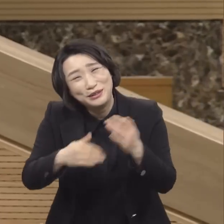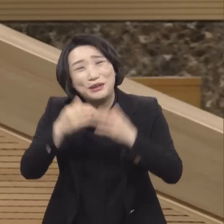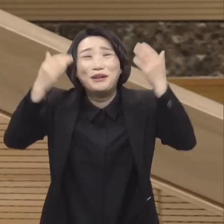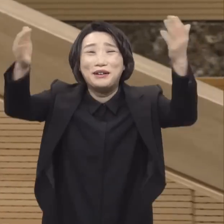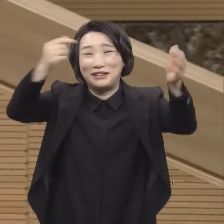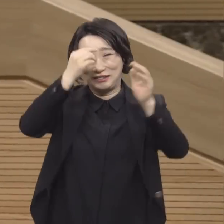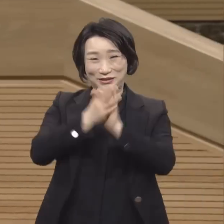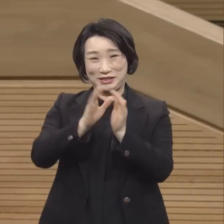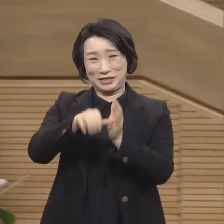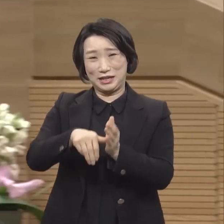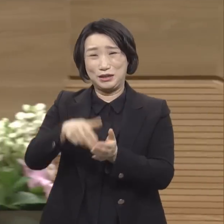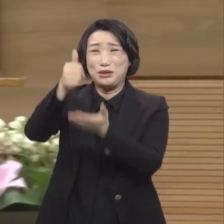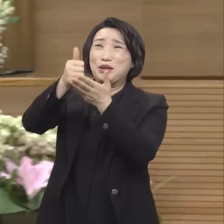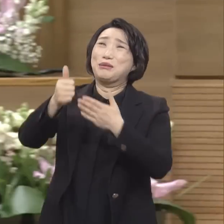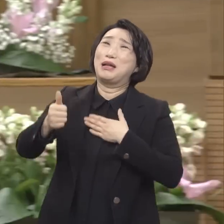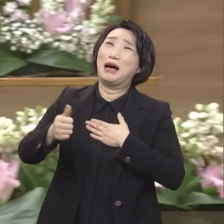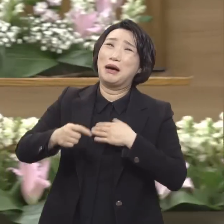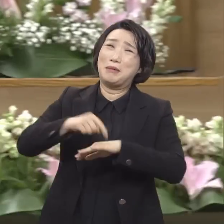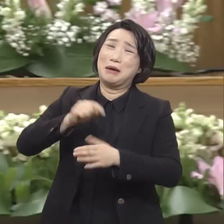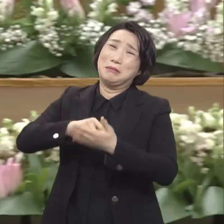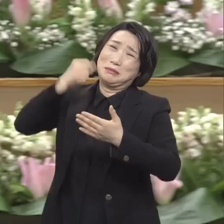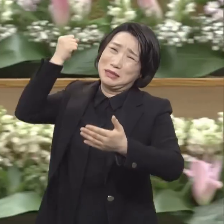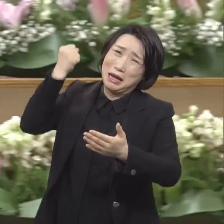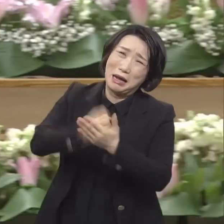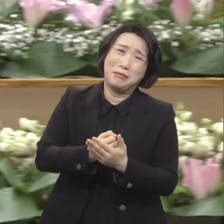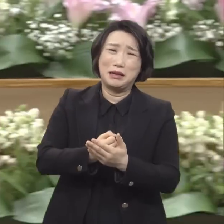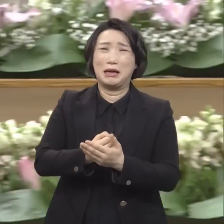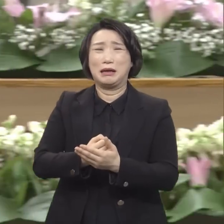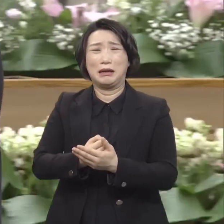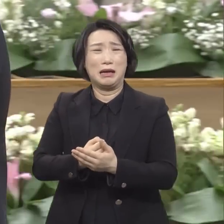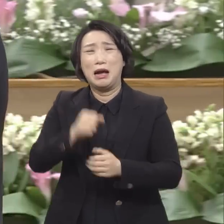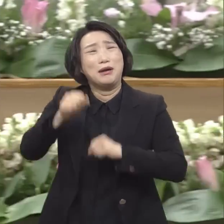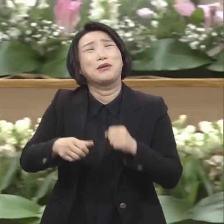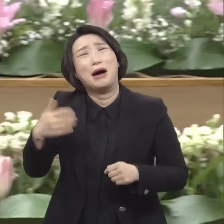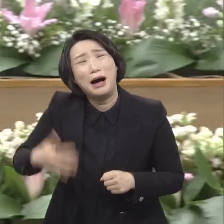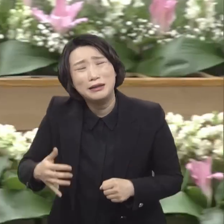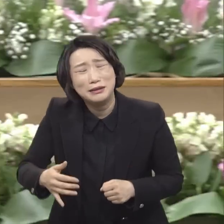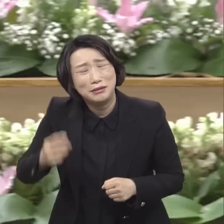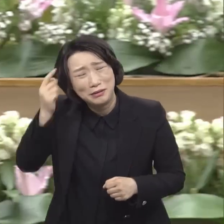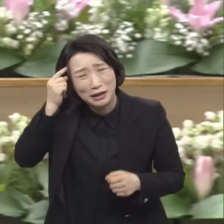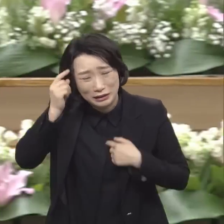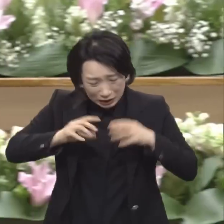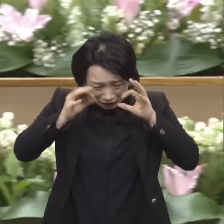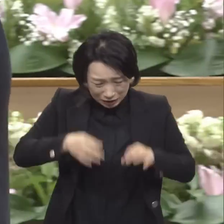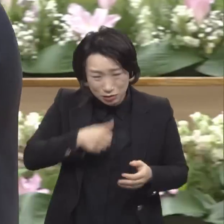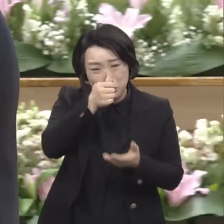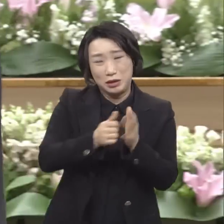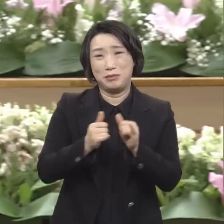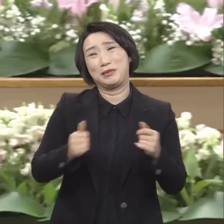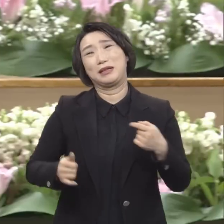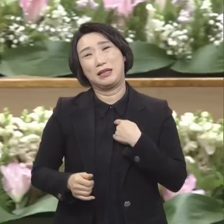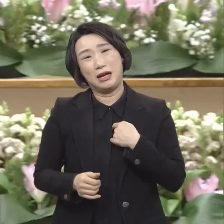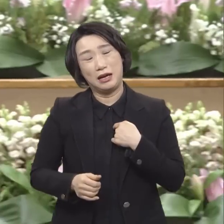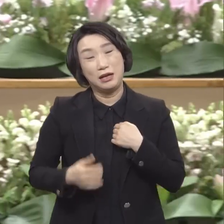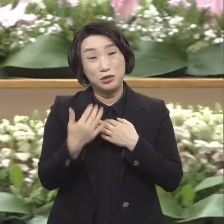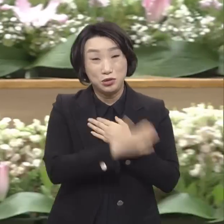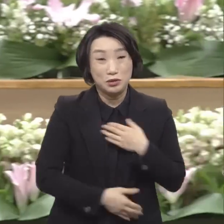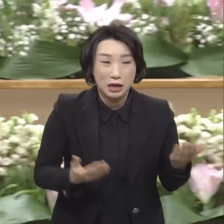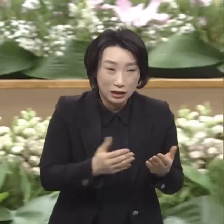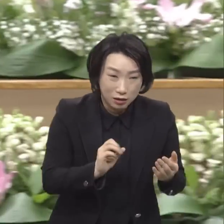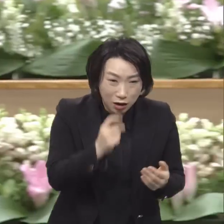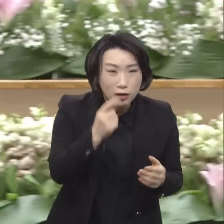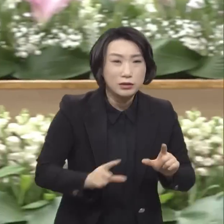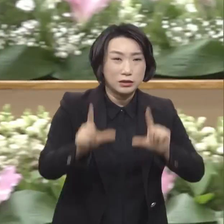들고, 주님, 왜 나는 담대히 손을 들지 못했습니까? 주님, 나는 죄인입니다. 나는 육체의